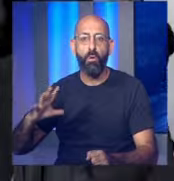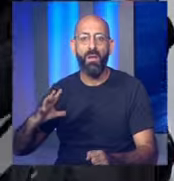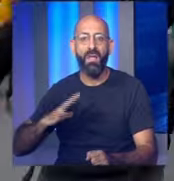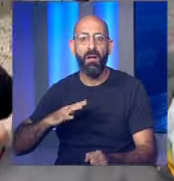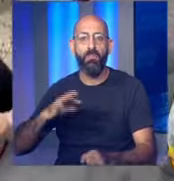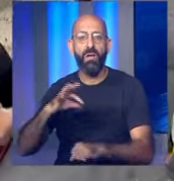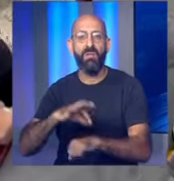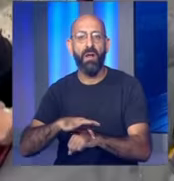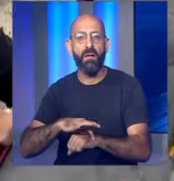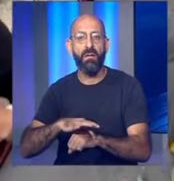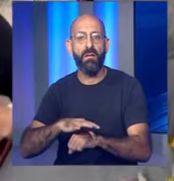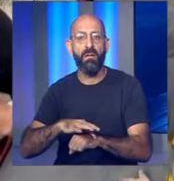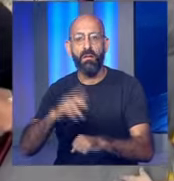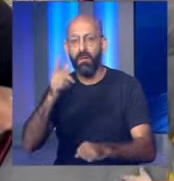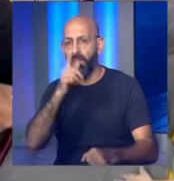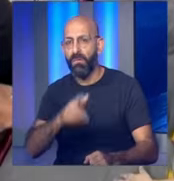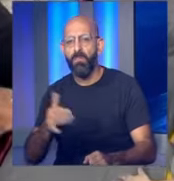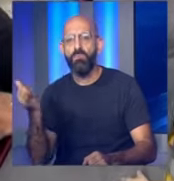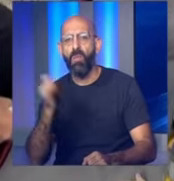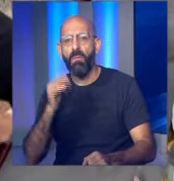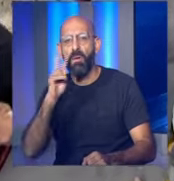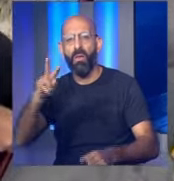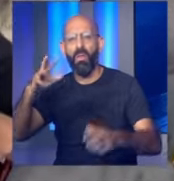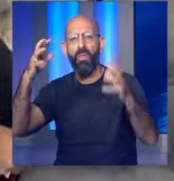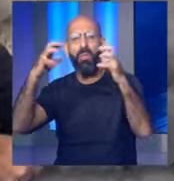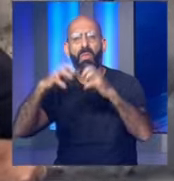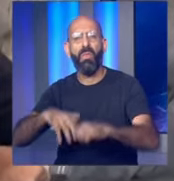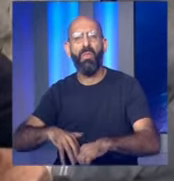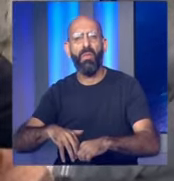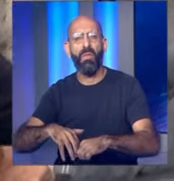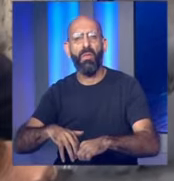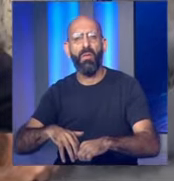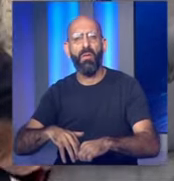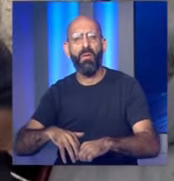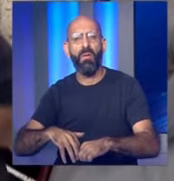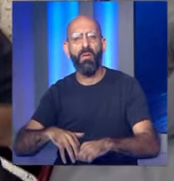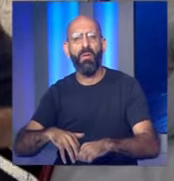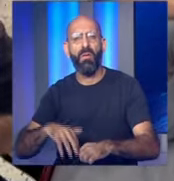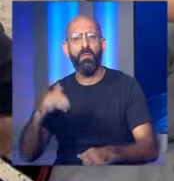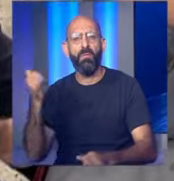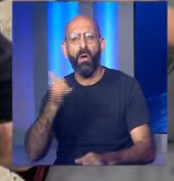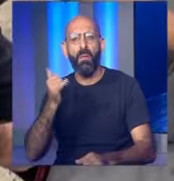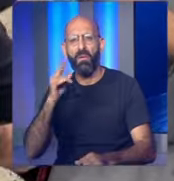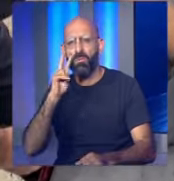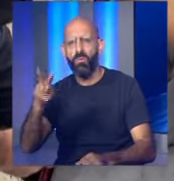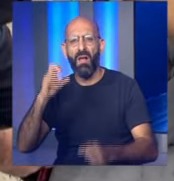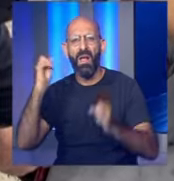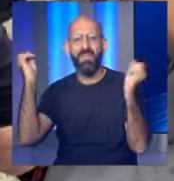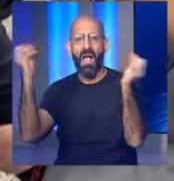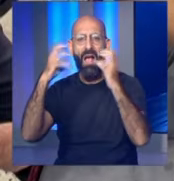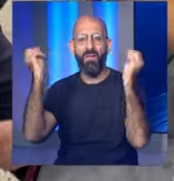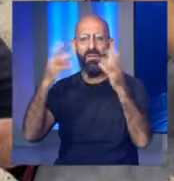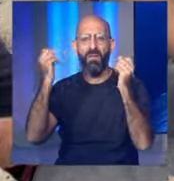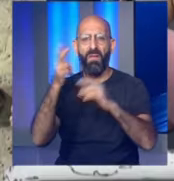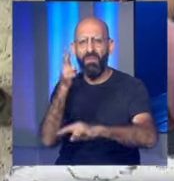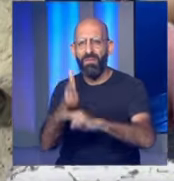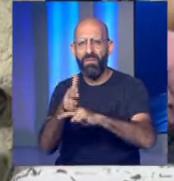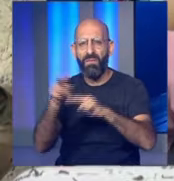كمال عدوان شمال القطاع، وأعلن مدير المستشفى أن المنظومة الصحية منهارة بشكل كامل